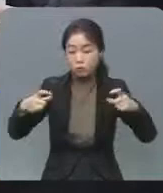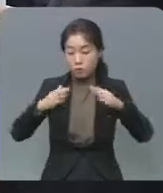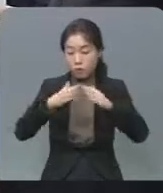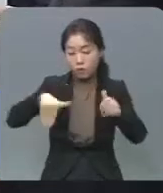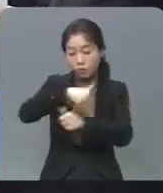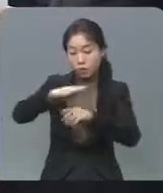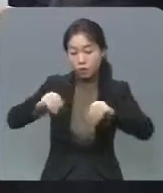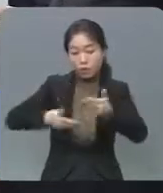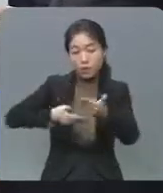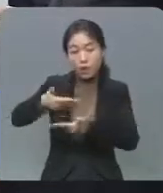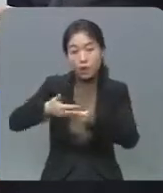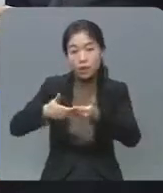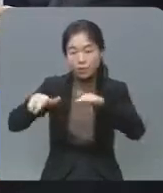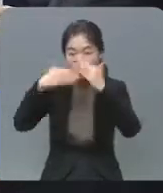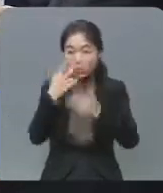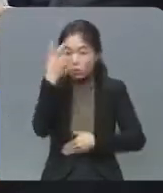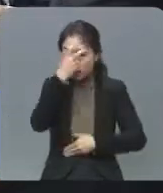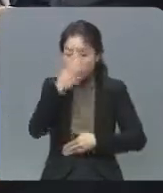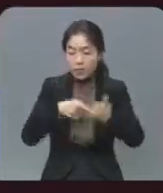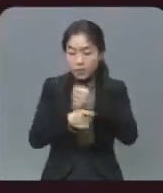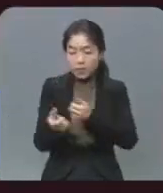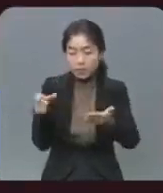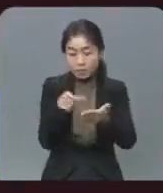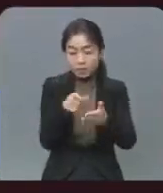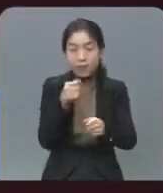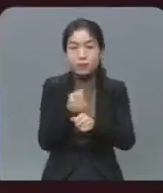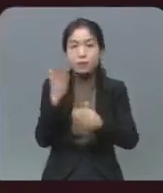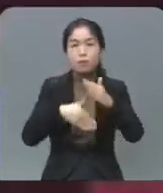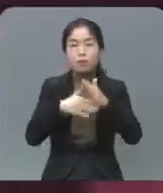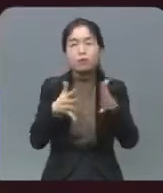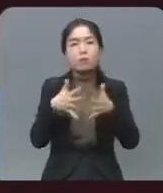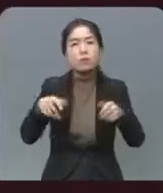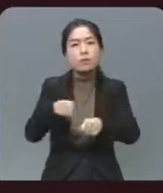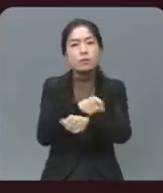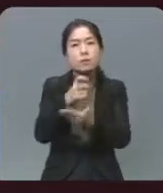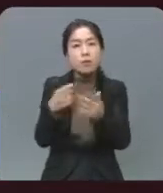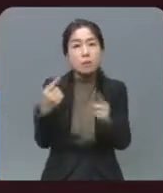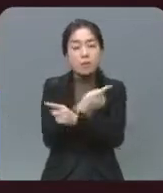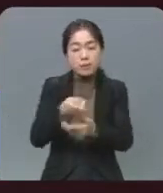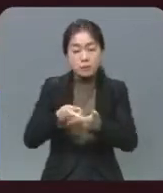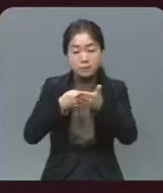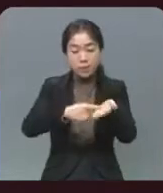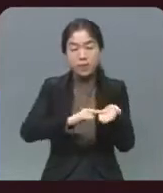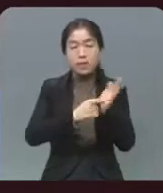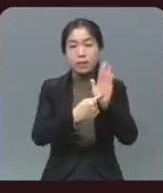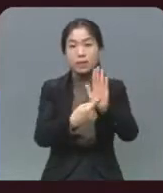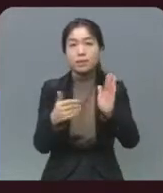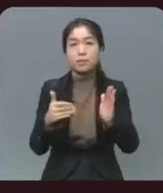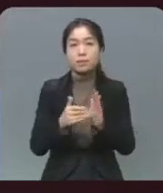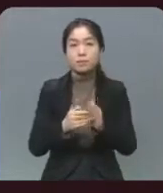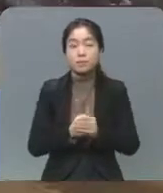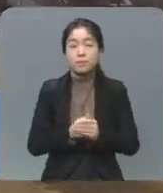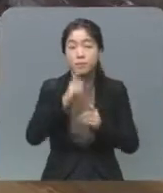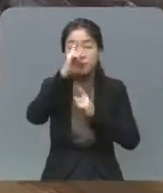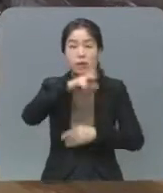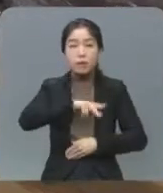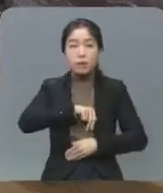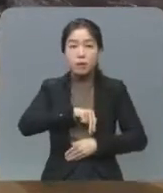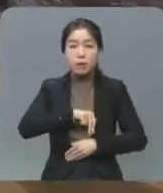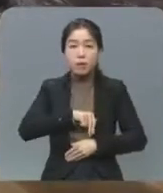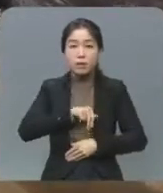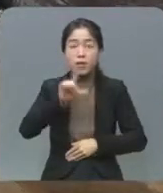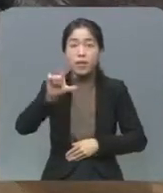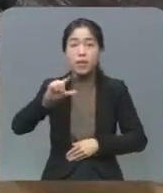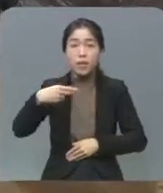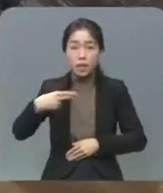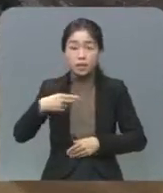주변 부동산 거리의 전수조사 근거를 명시한 공공주택특별법 개정안을 발의했다고 밝혔습니다. 이 의원은